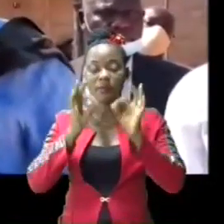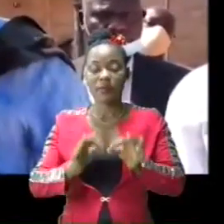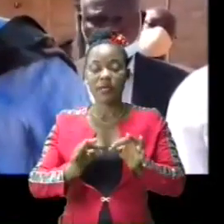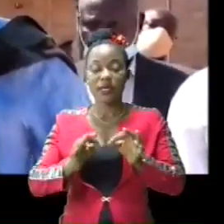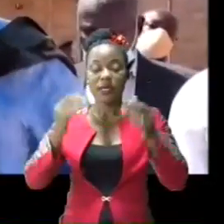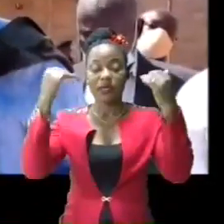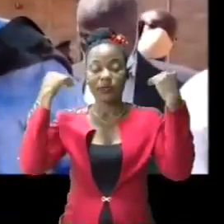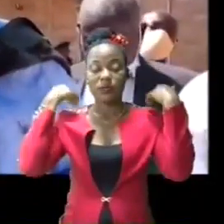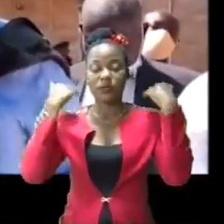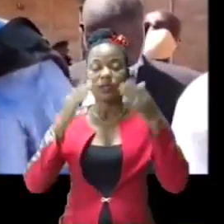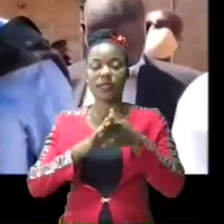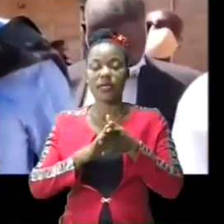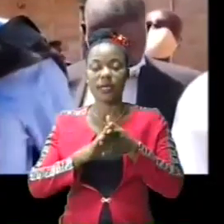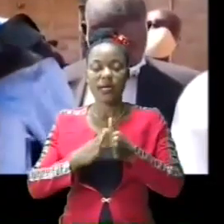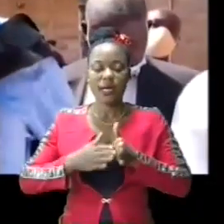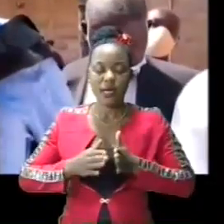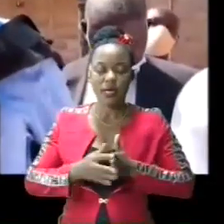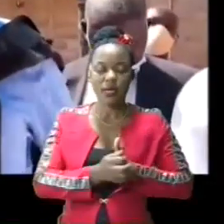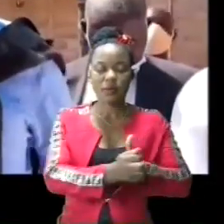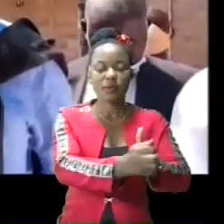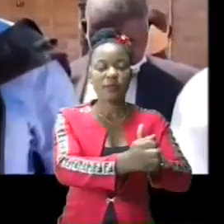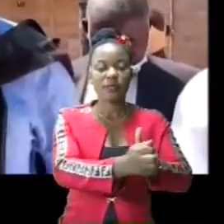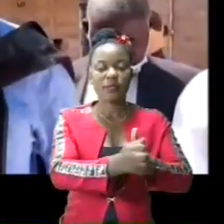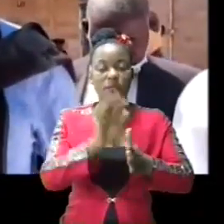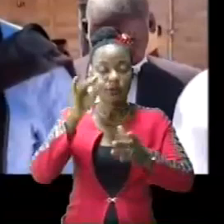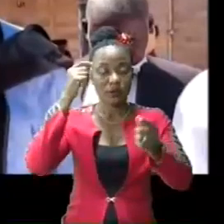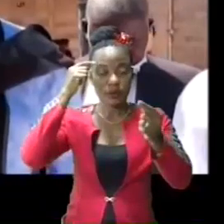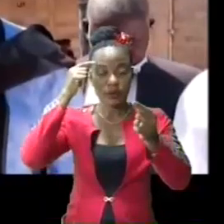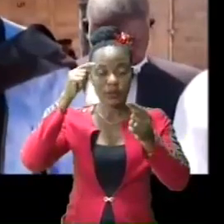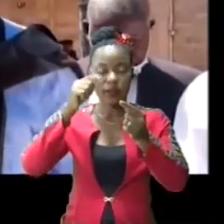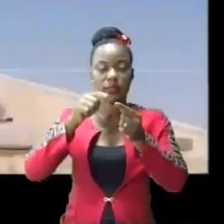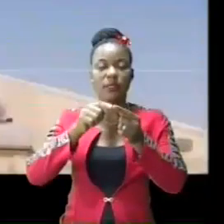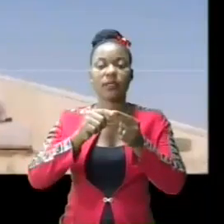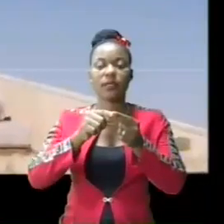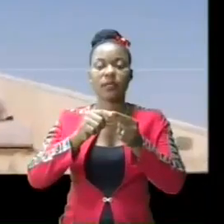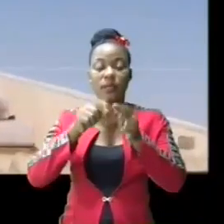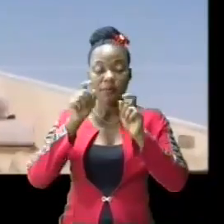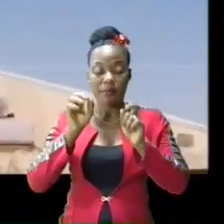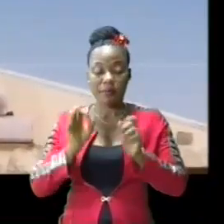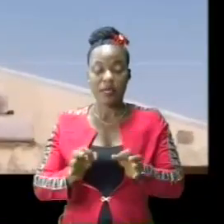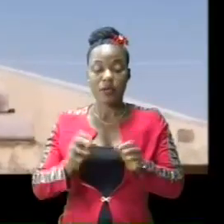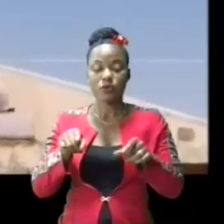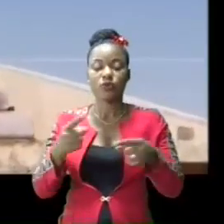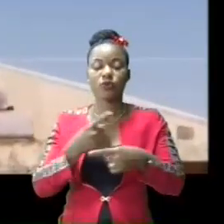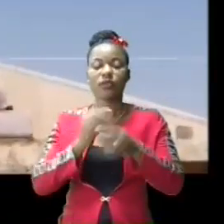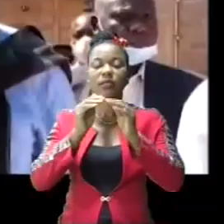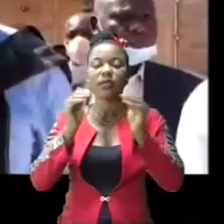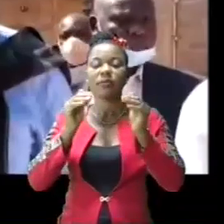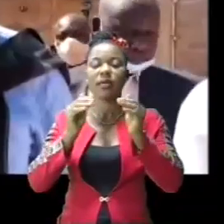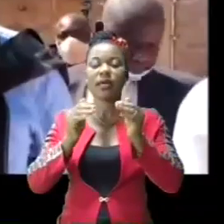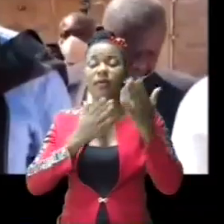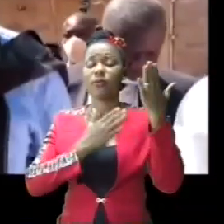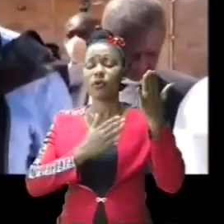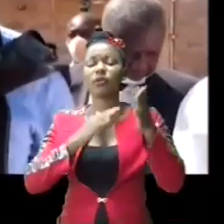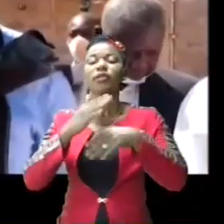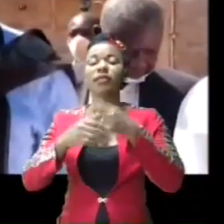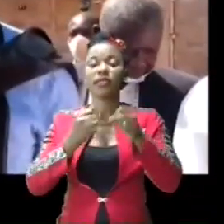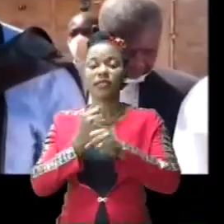Seigneur a accompagné notre détermination et ses calmes. C'est important de travailler. Nous